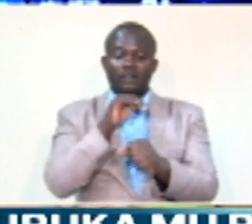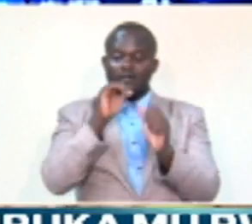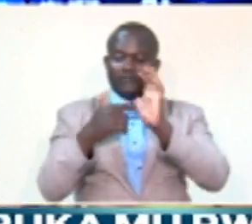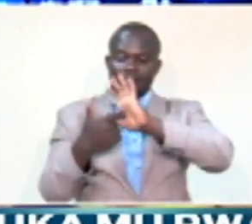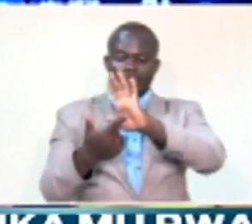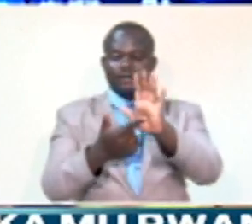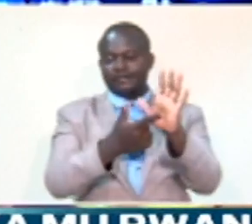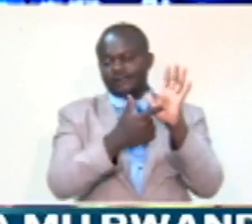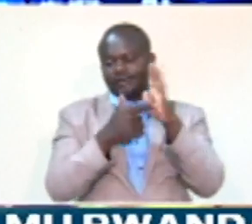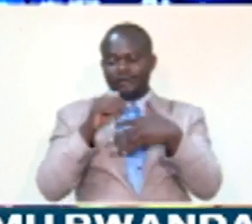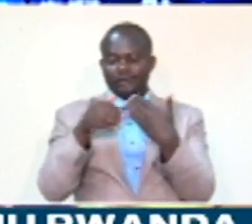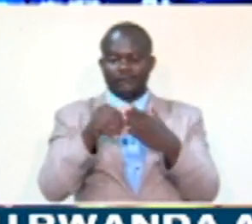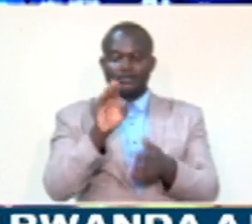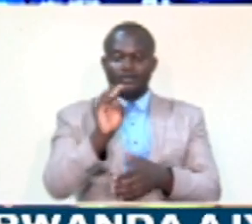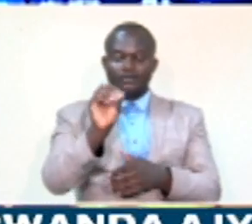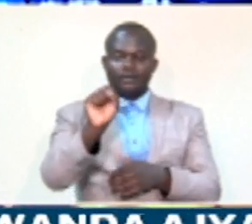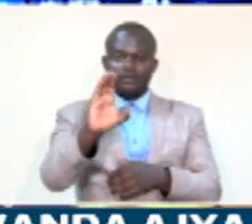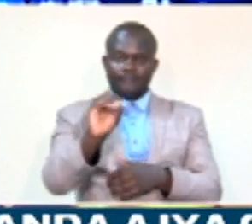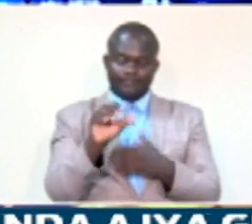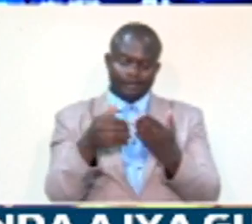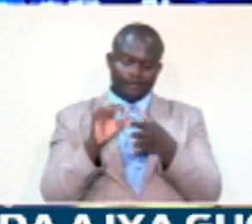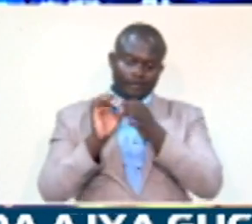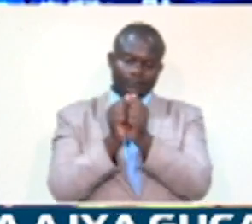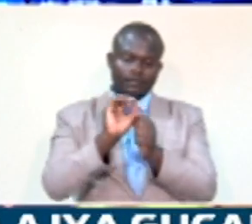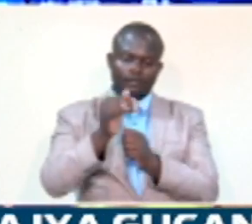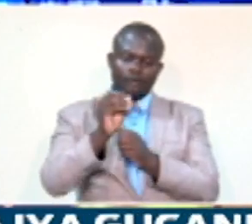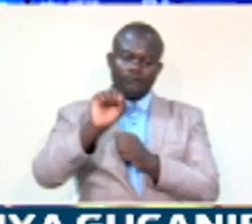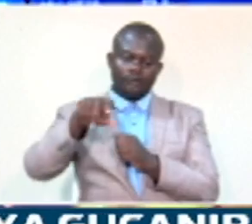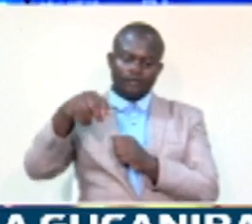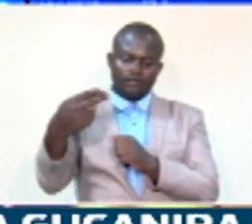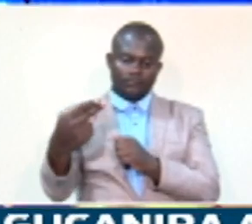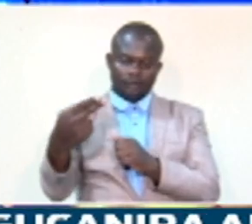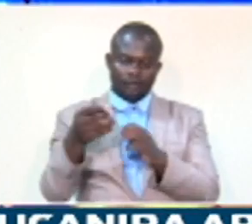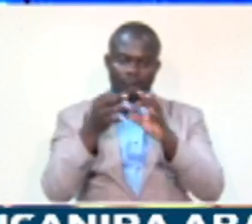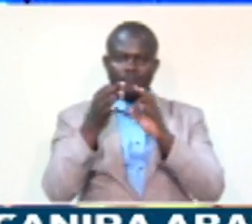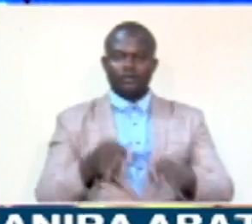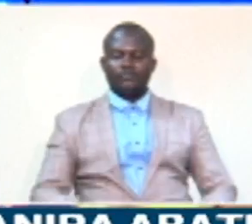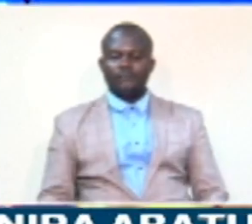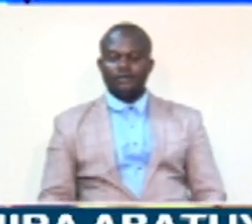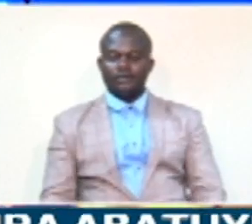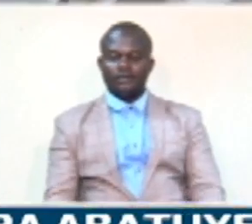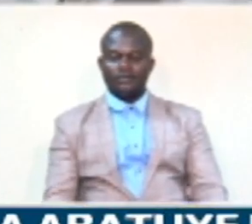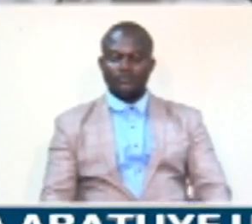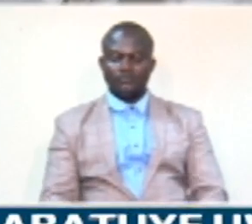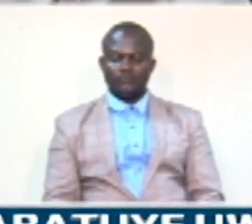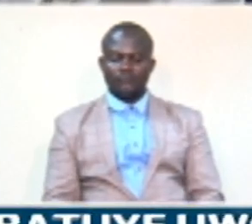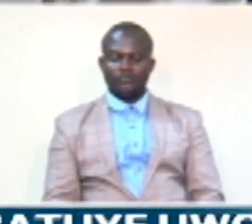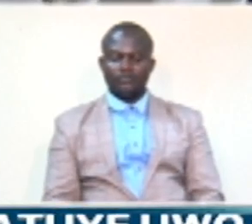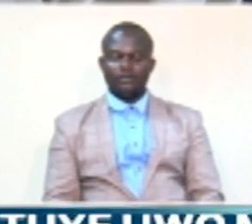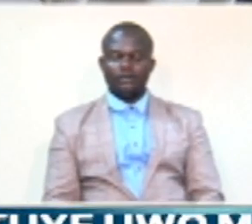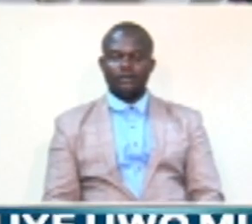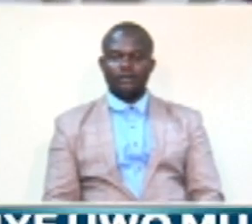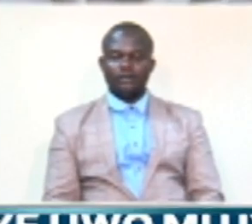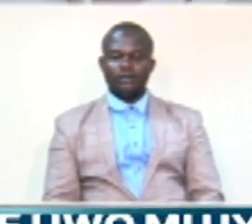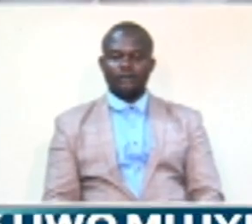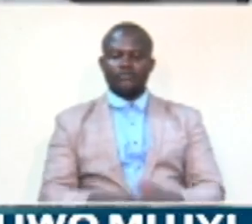batakigaragaza ibimenyetso. Bosco Kwizera yafatanyije na Joseph Mushimire badutegurira inkuru ikurikira. Ariko bitikizere cyo gukira.